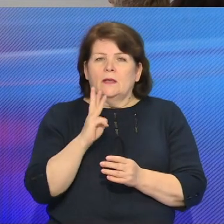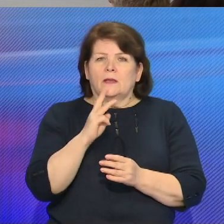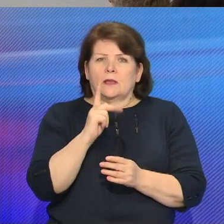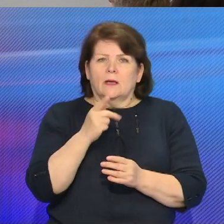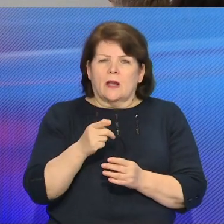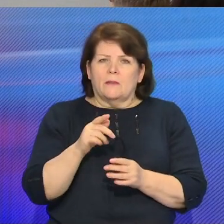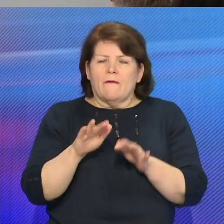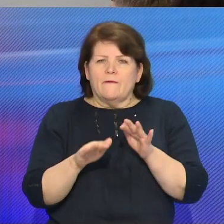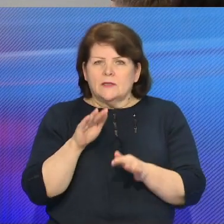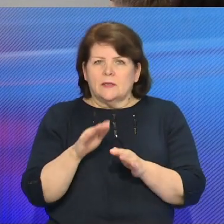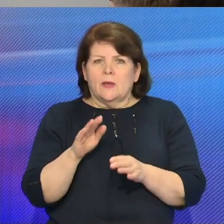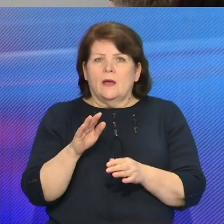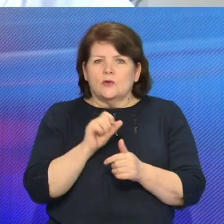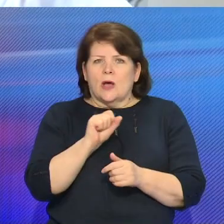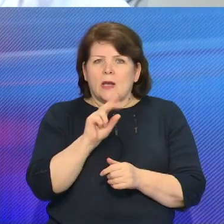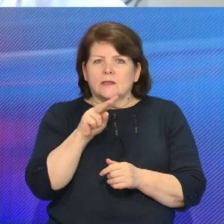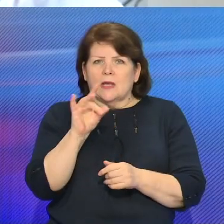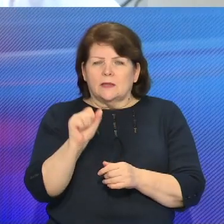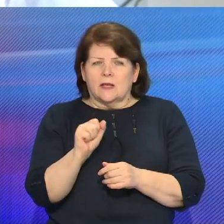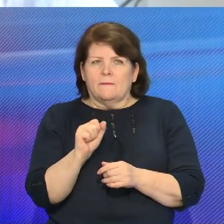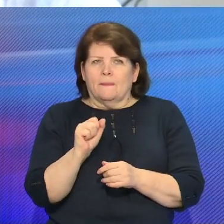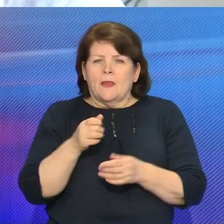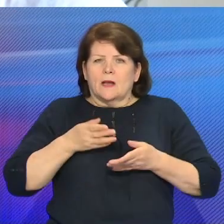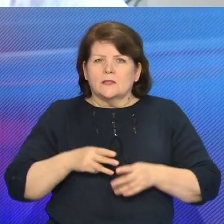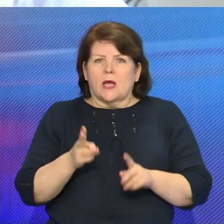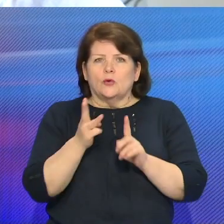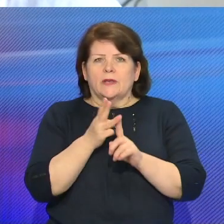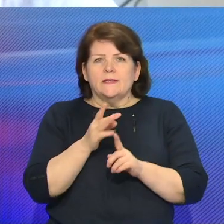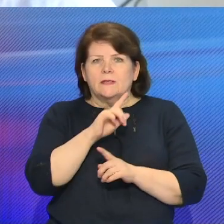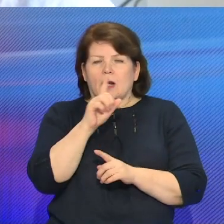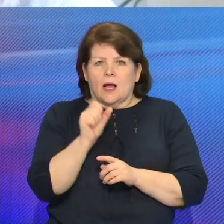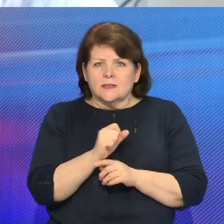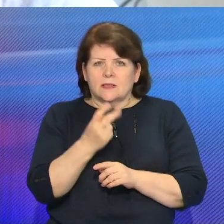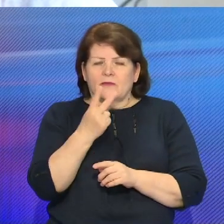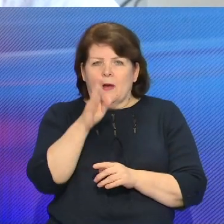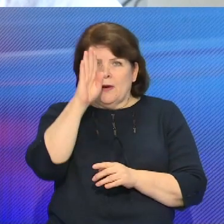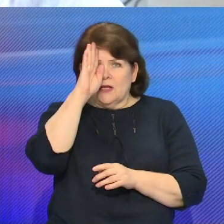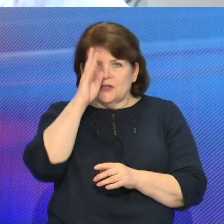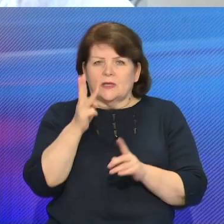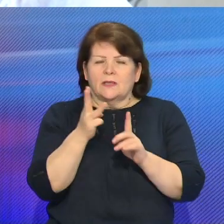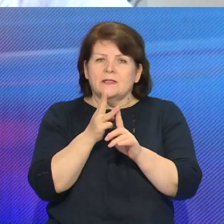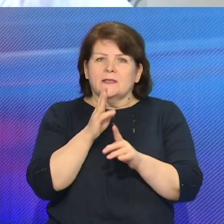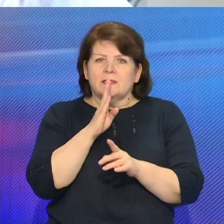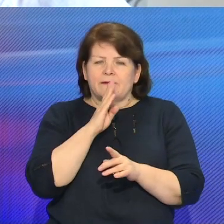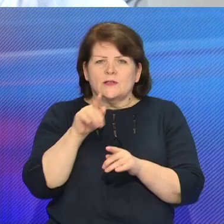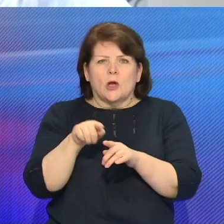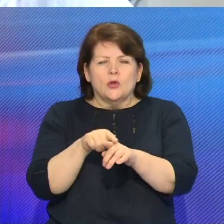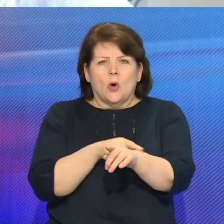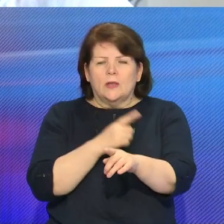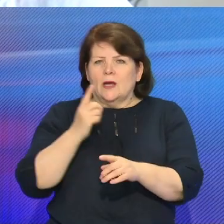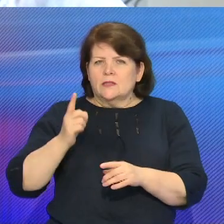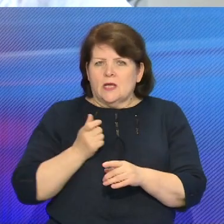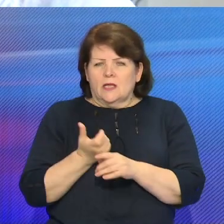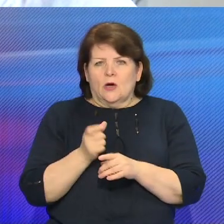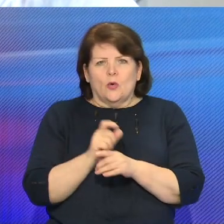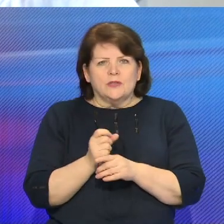граммов, батьки назовут Александрой. Рожаем в третий раз. Два мальчика, третья девочка, долгожданная. Очень